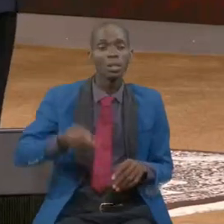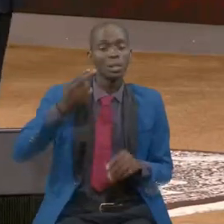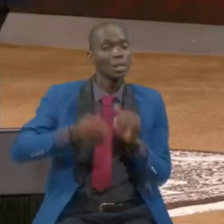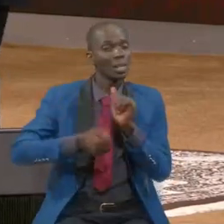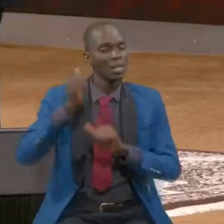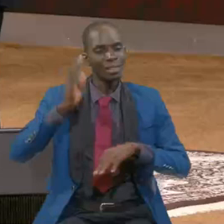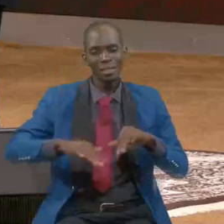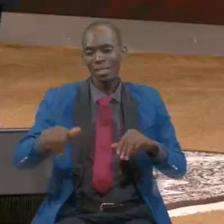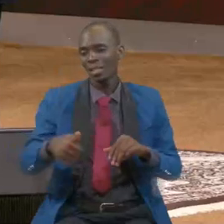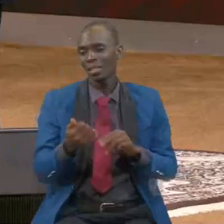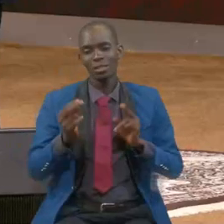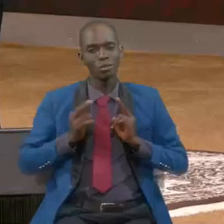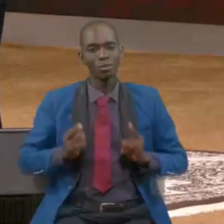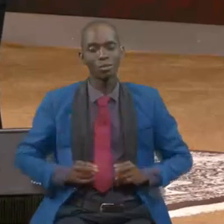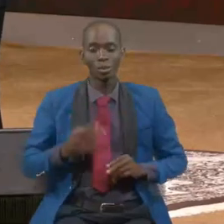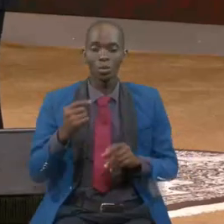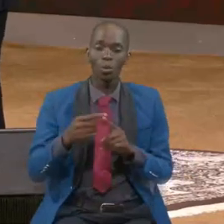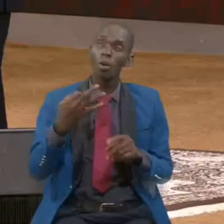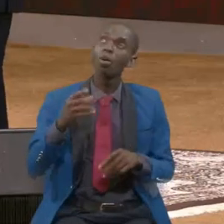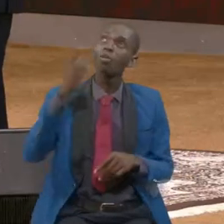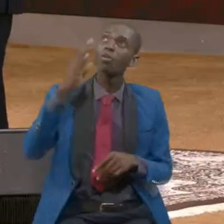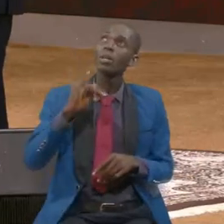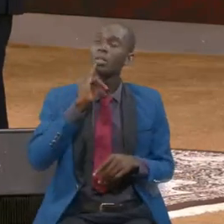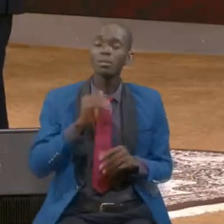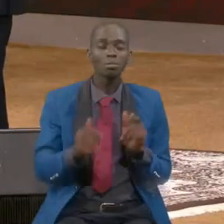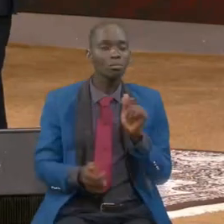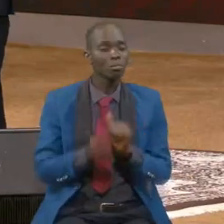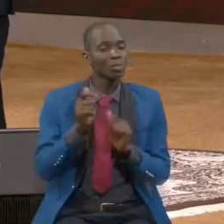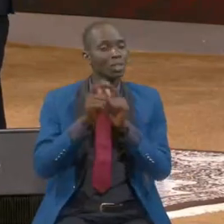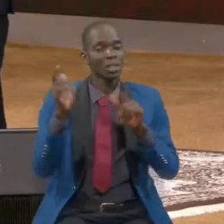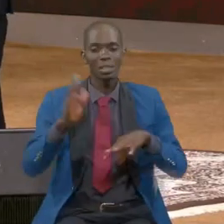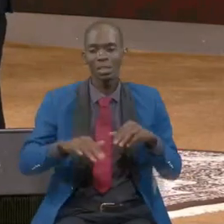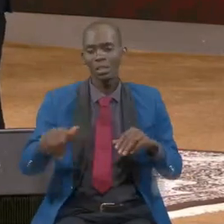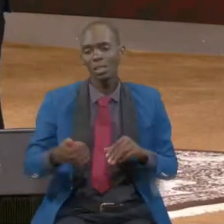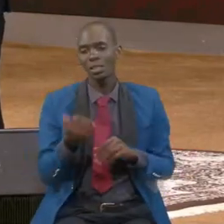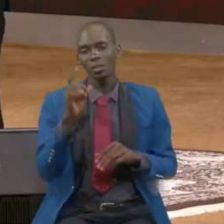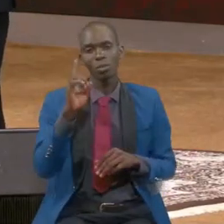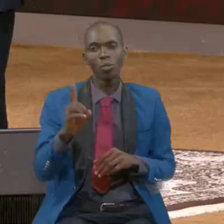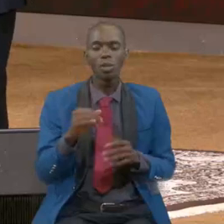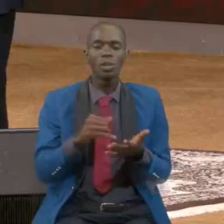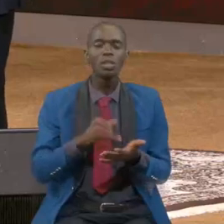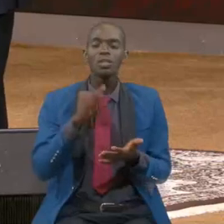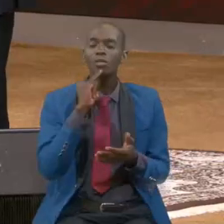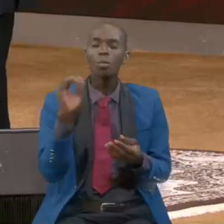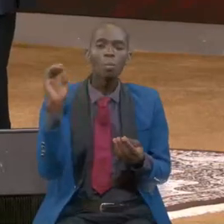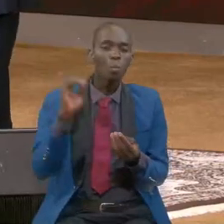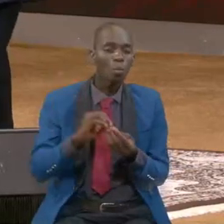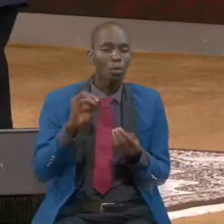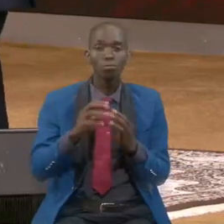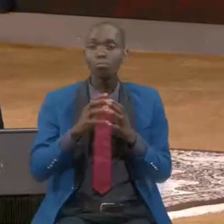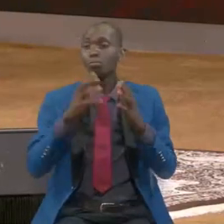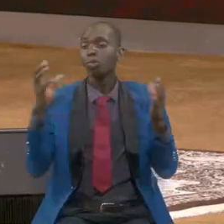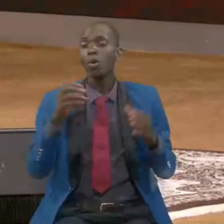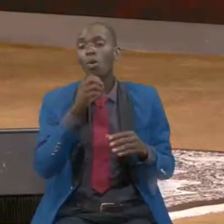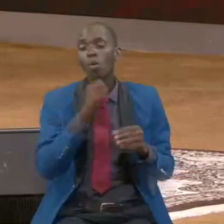dévier la Parole de Dieu faut pas dévier de la parole la Parole de Dieu est plus grand que tout le monde la Parole de Dieu est plus élevé que tout le monde la